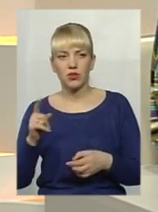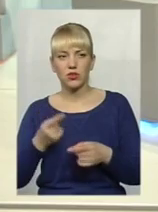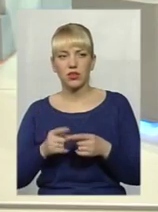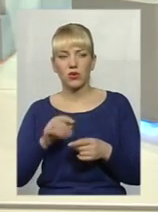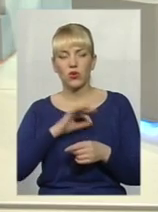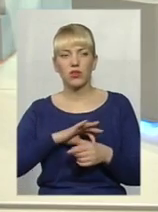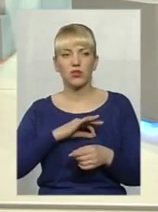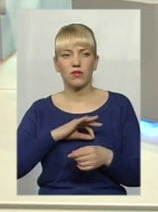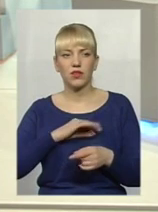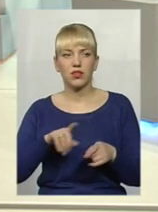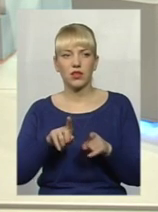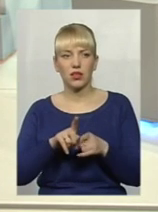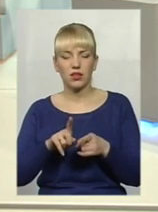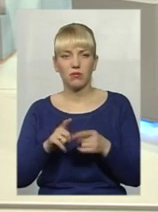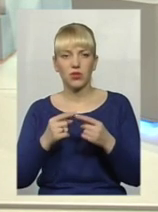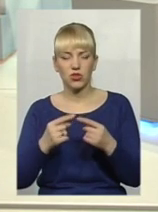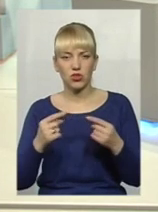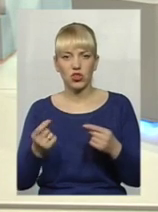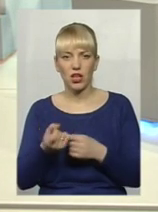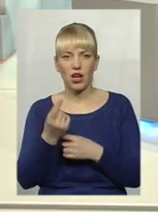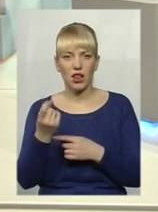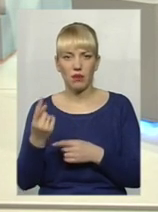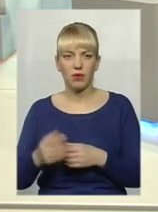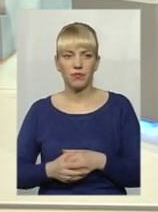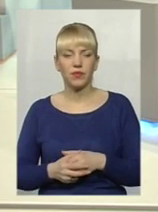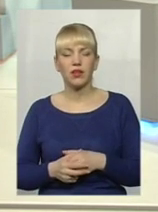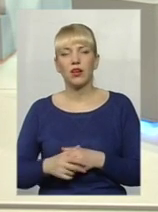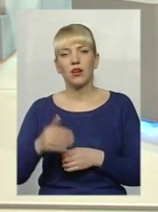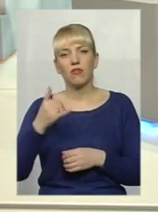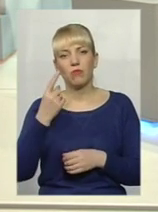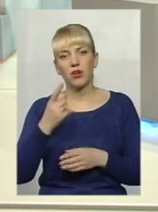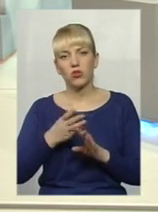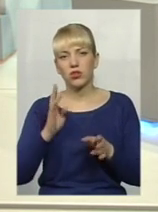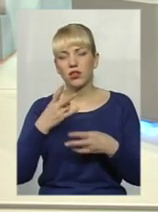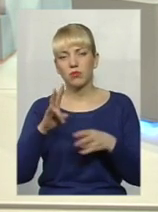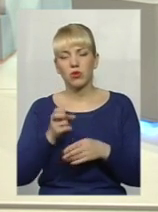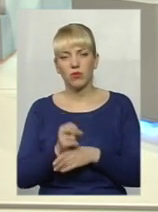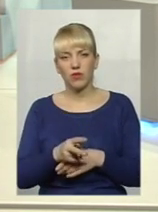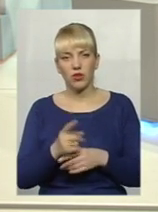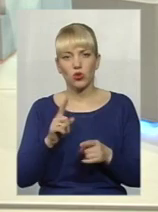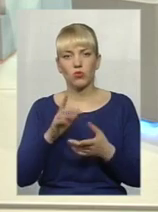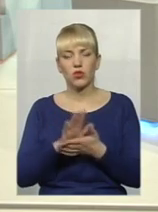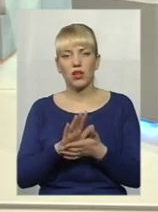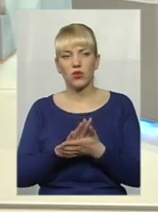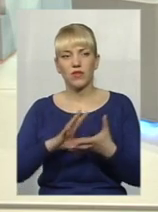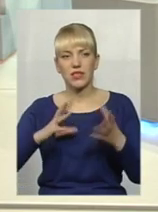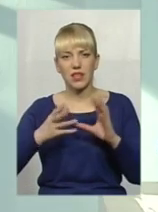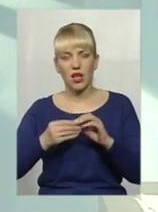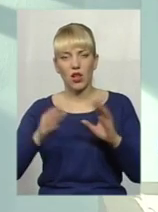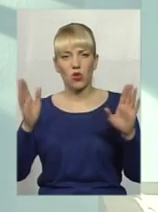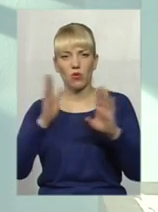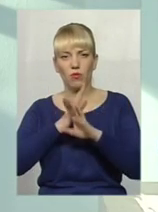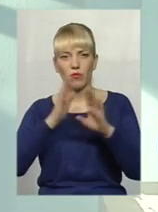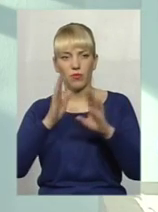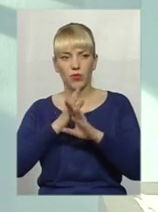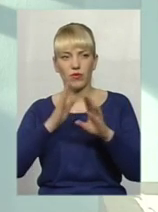користування такими джерелами освітлення? В першу чергу не викидати, тому що забруднюється загалом атмосферне повітря міста,